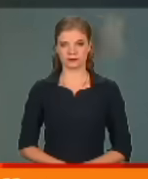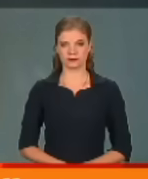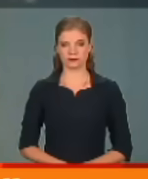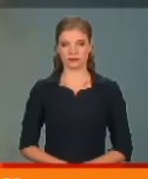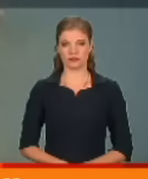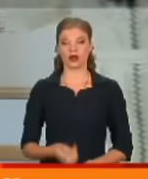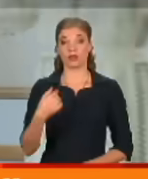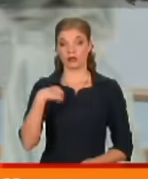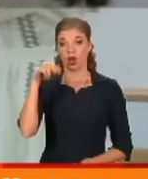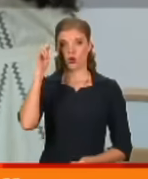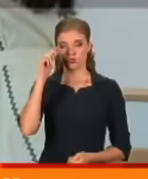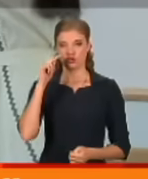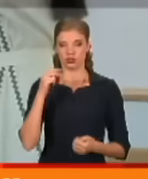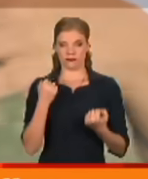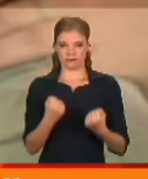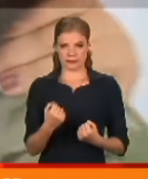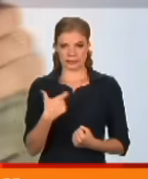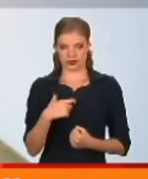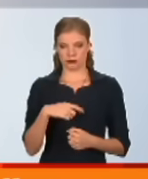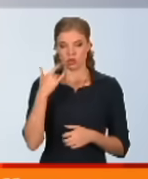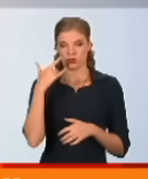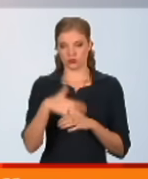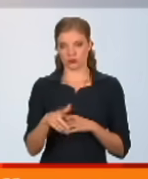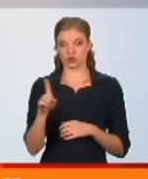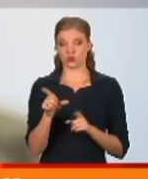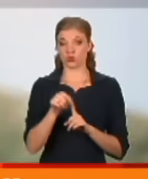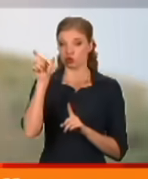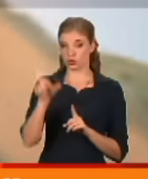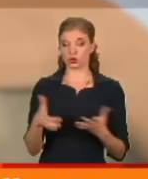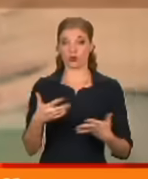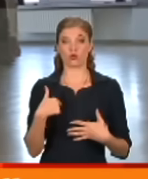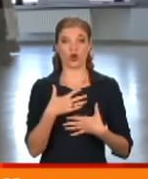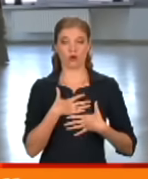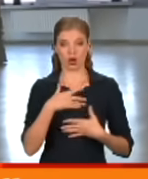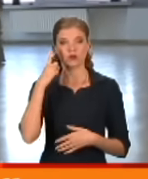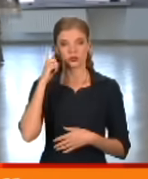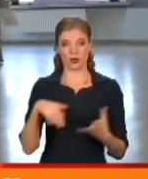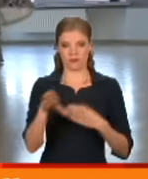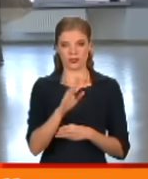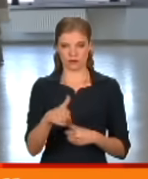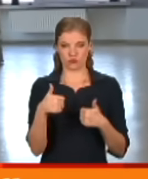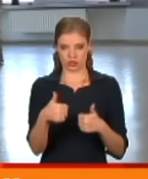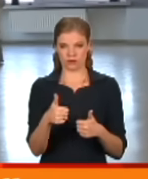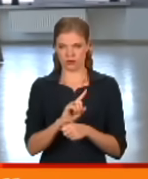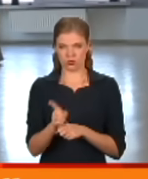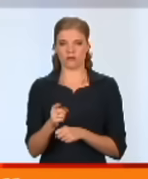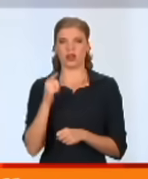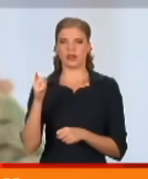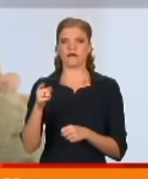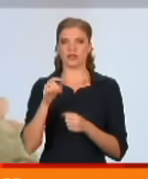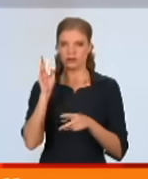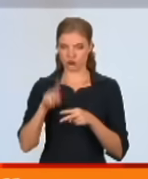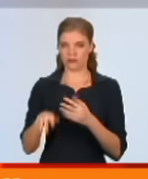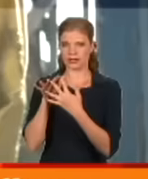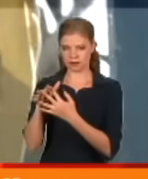Я навчилася опановувати себе і повірити в те, що з людиною, яку я кохаю, з нею все буде нормально. Він проведе свій бій,